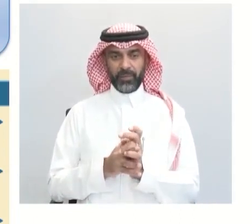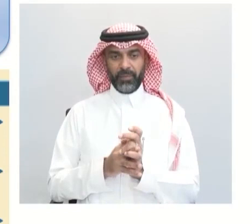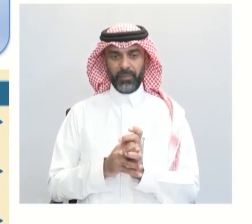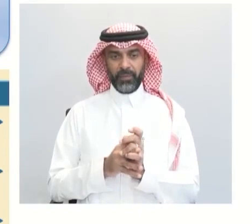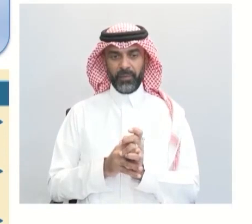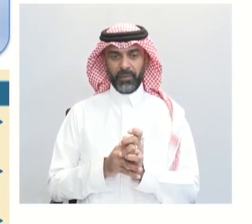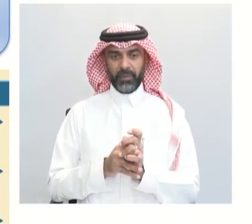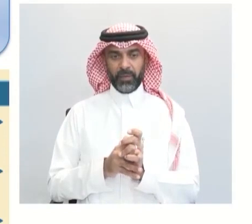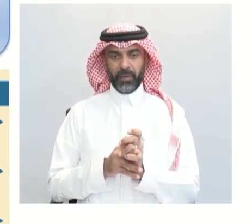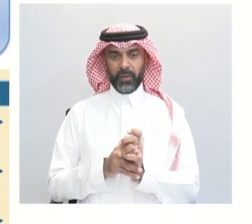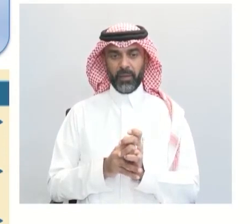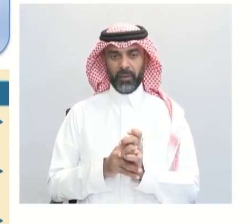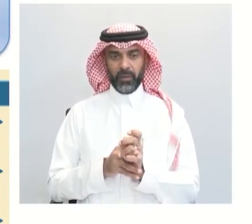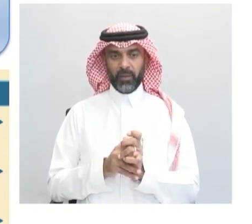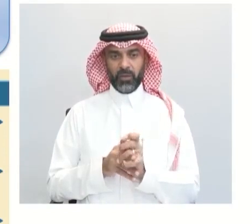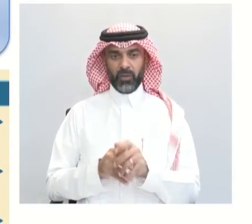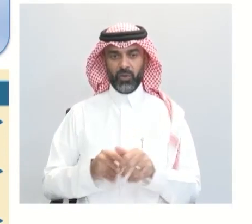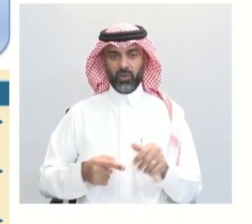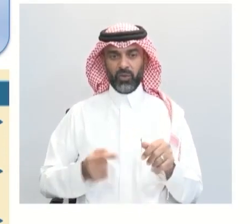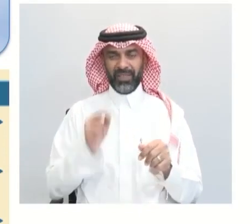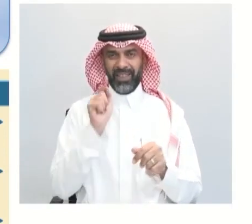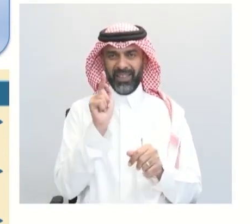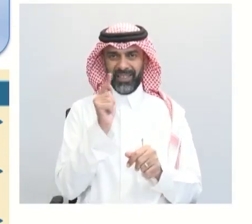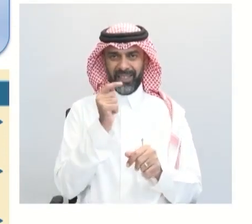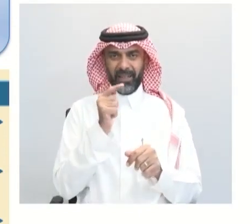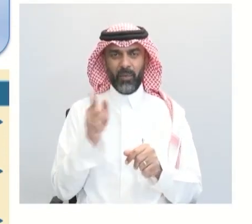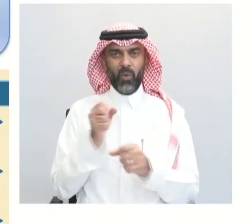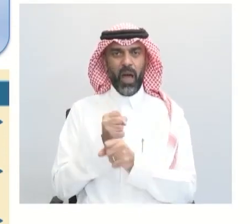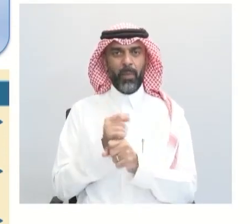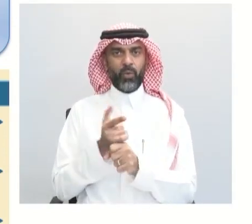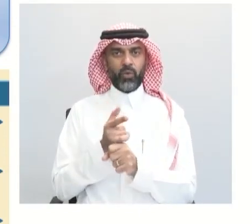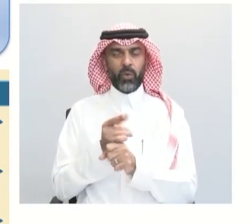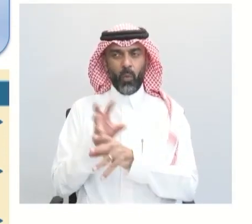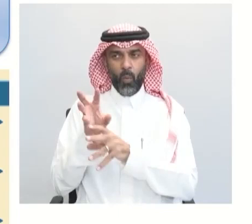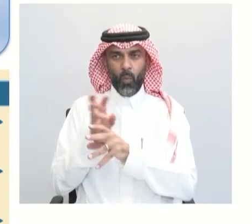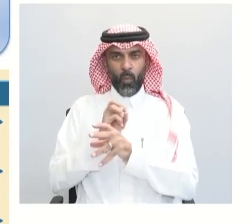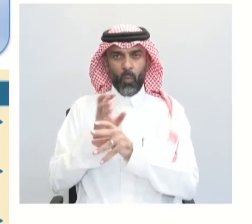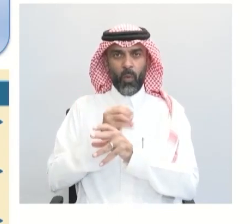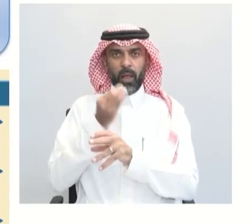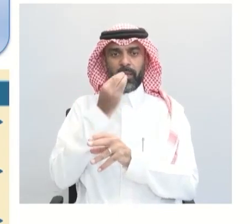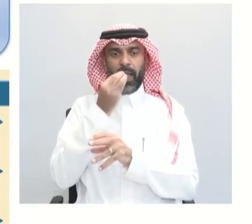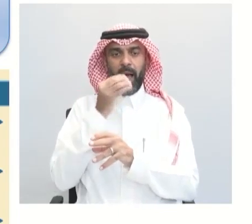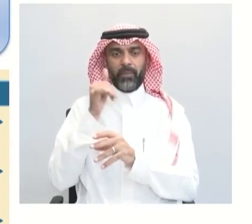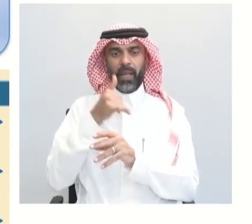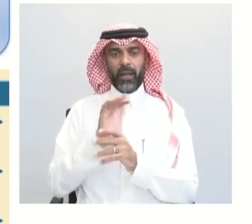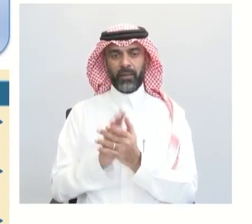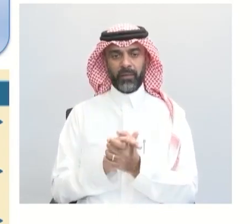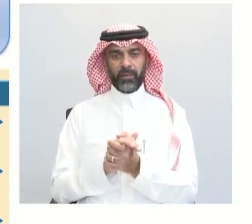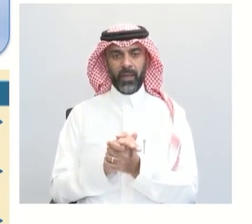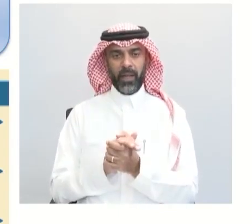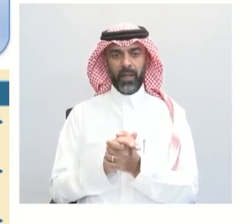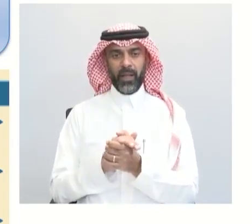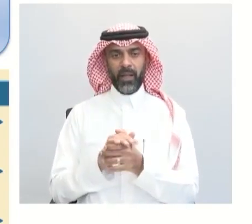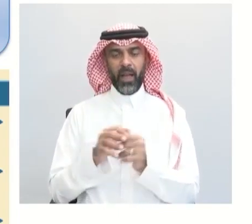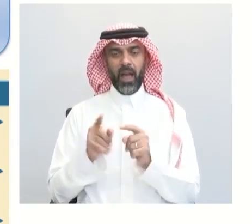هذه الخملات التي تظهر كاصا بع التي تعمل على امتصاص الطعام كل ذلك كان في بدايه